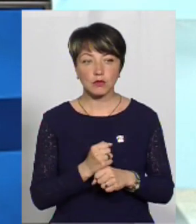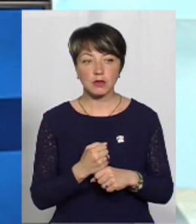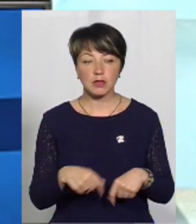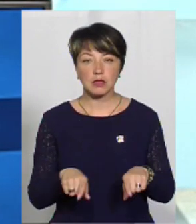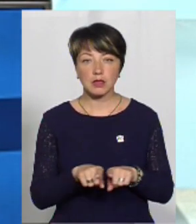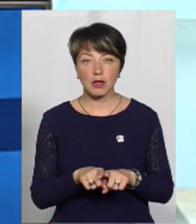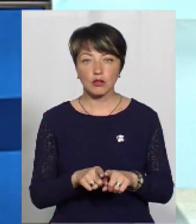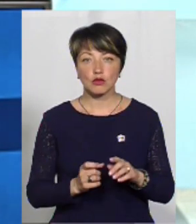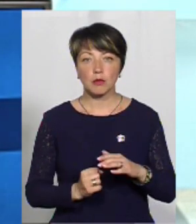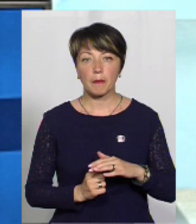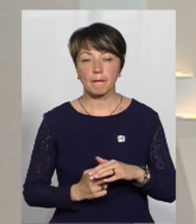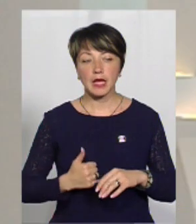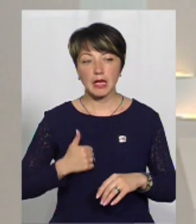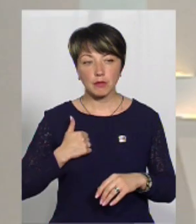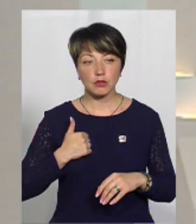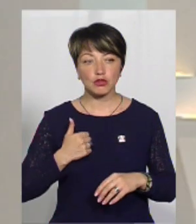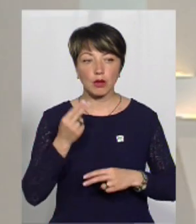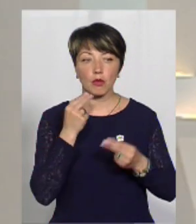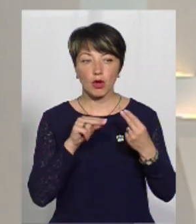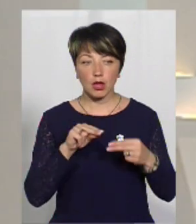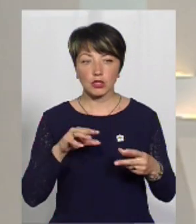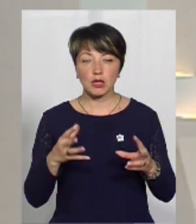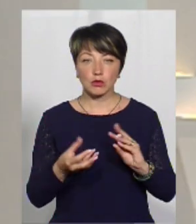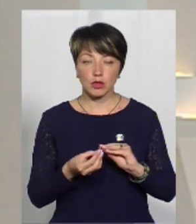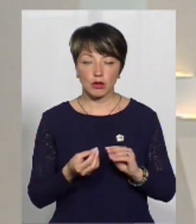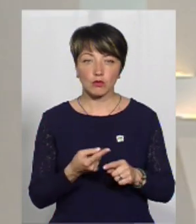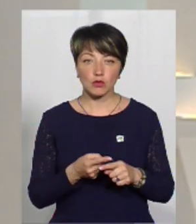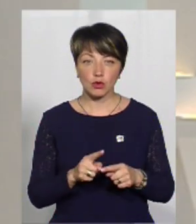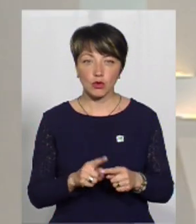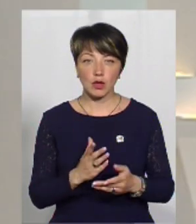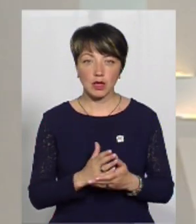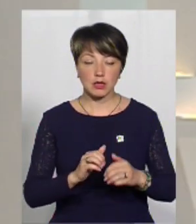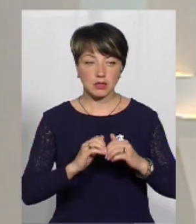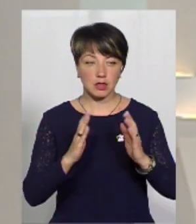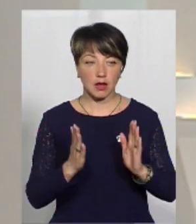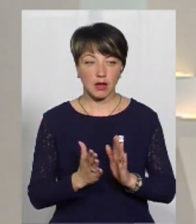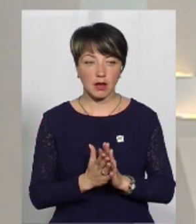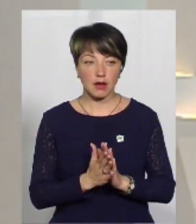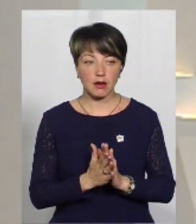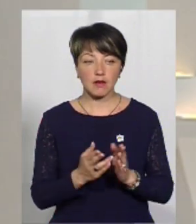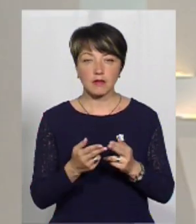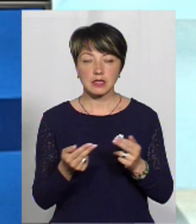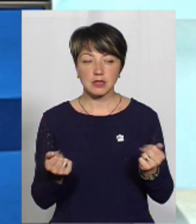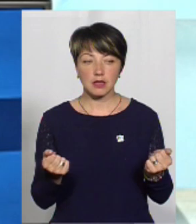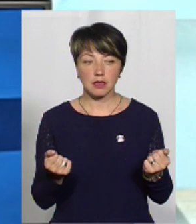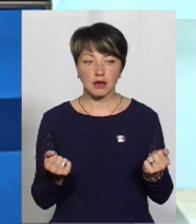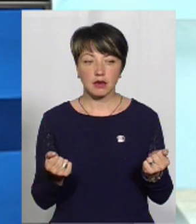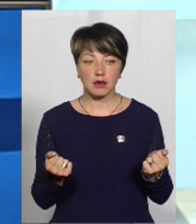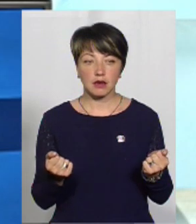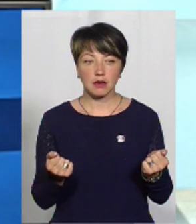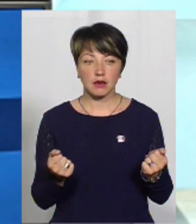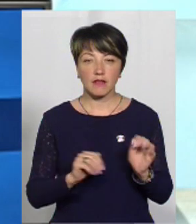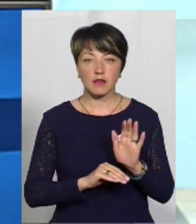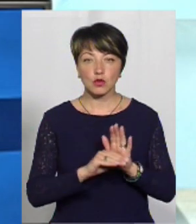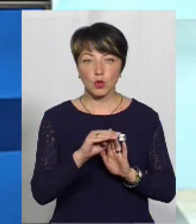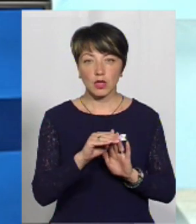так, щоб дійсно імідж тільки був на покращення, і результатом цього є загальне визнання, в принципі, і